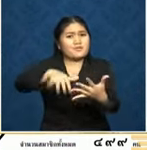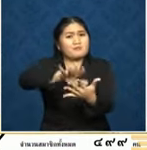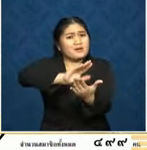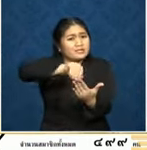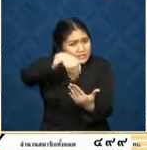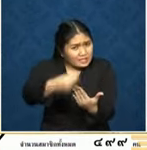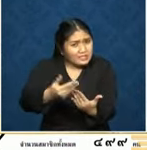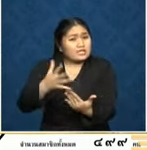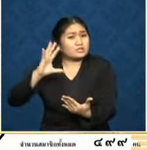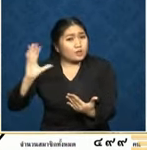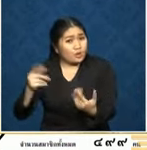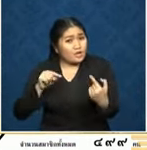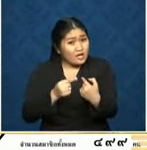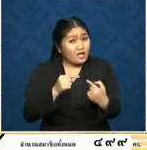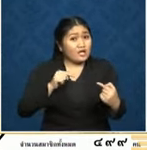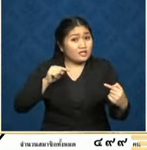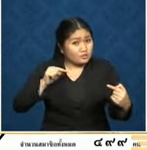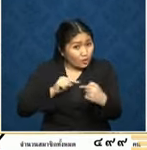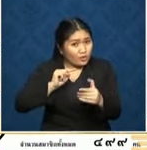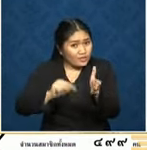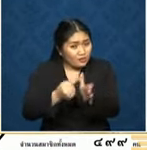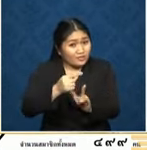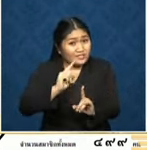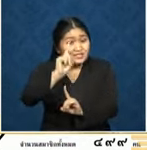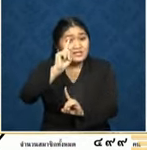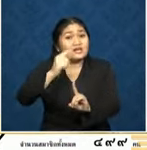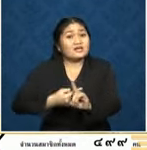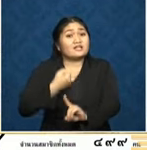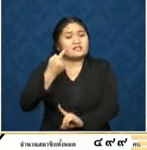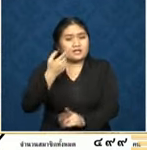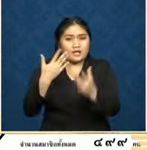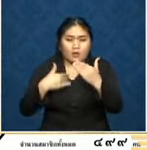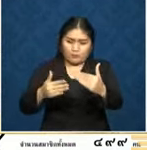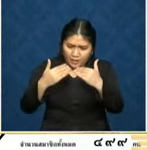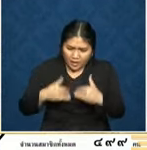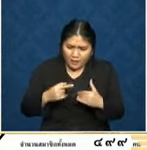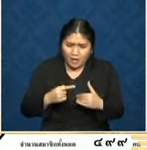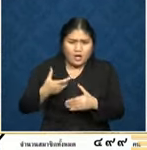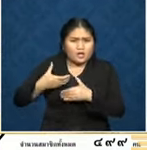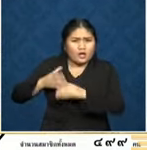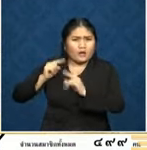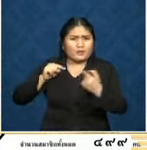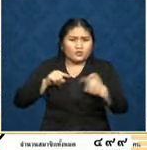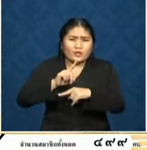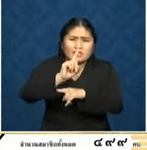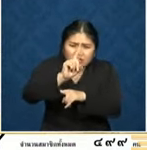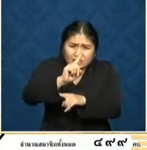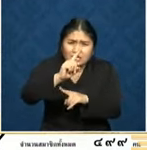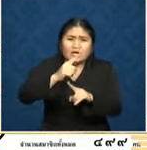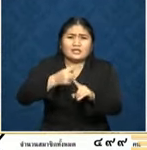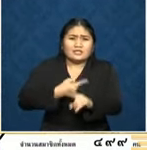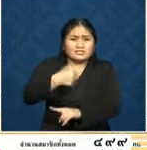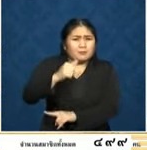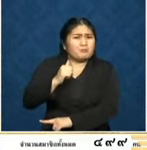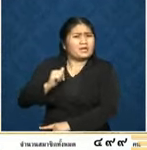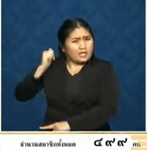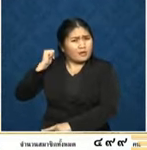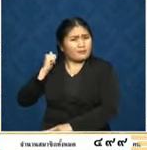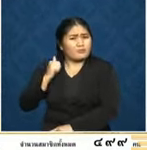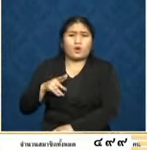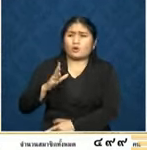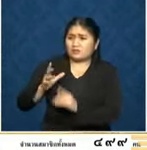เริ่มต้นที่1มกราพอจนปี2502ก็ได้กลับมาใช้นะครับวันที่1ตุลาเหมือนเดิมนะครับโดยเหตุผลเหมือนอย่างที่ท่านอาจ